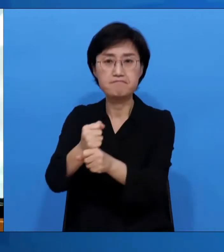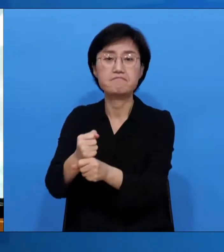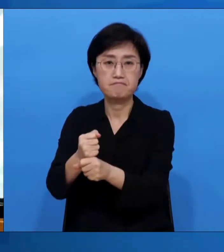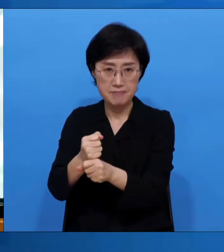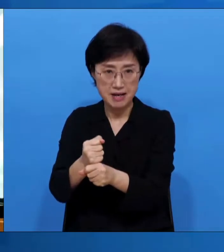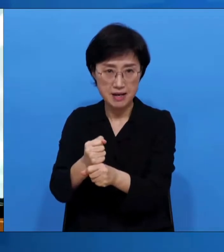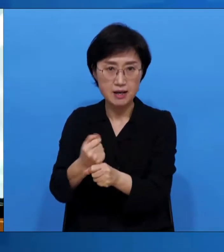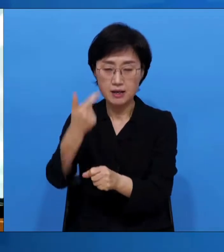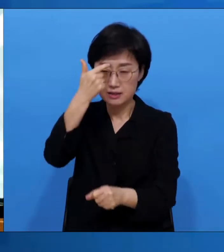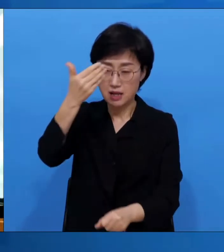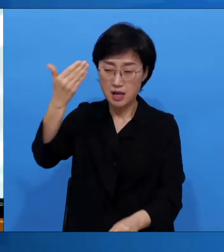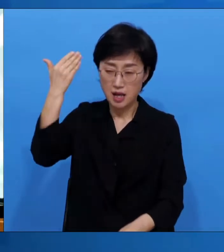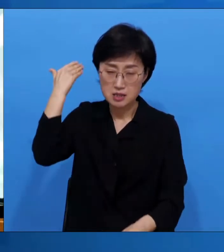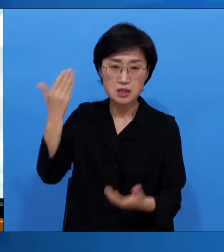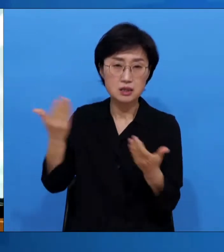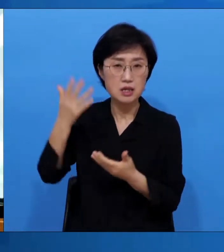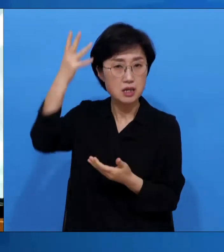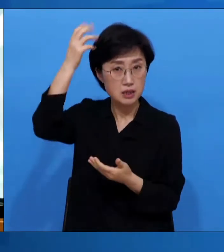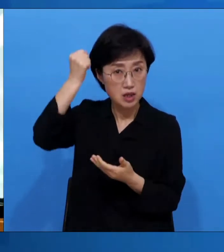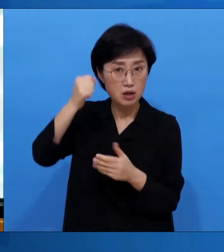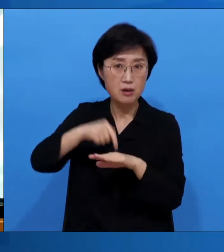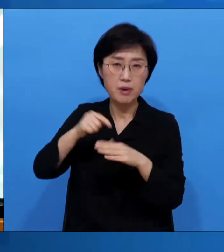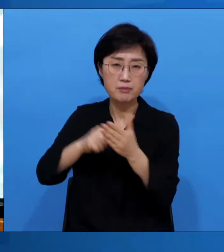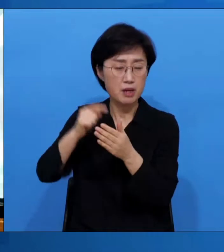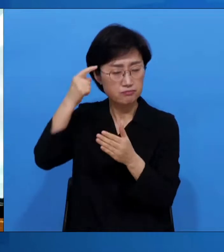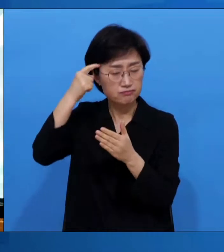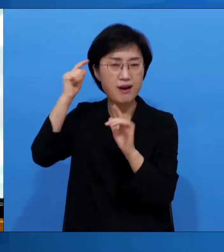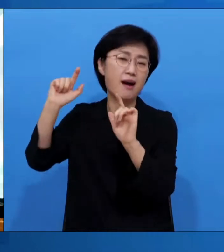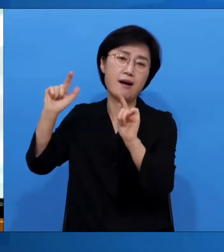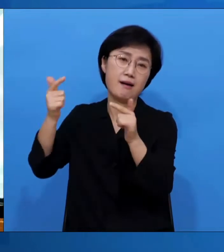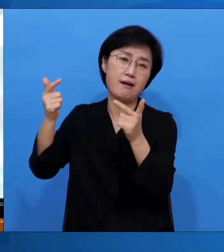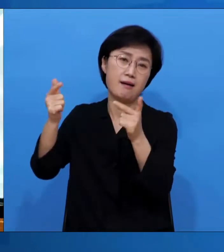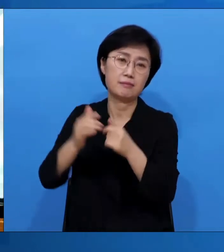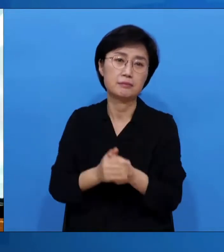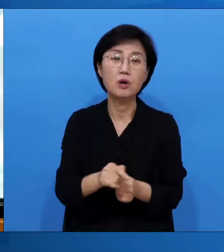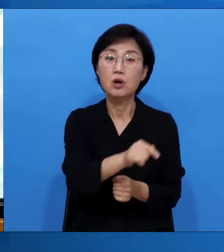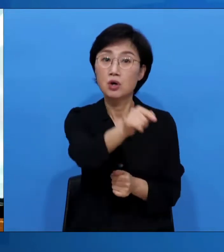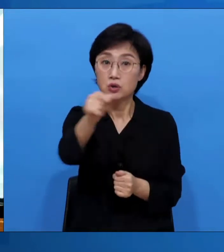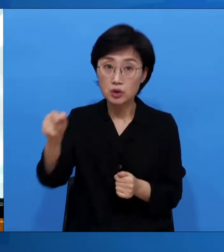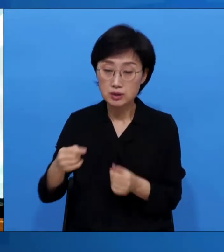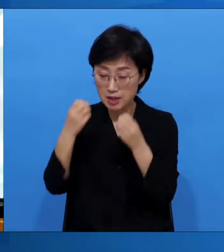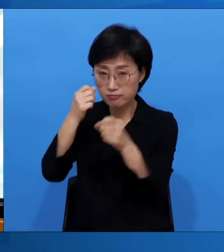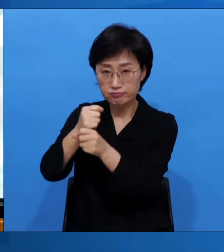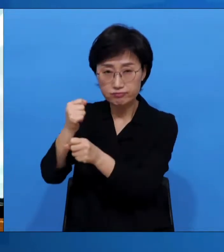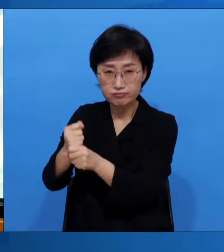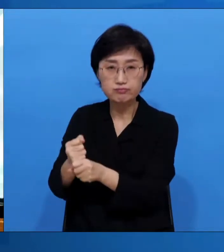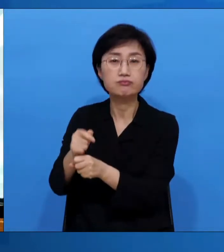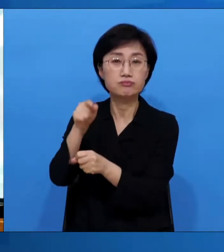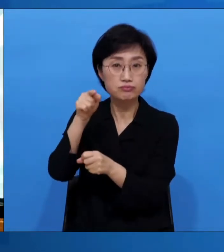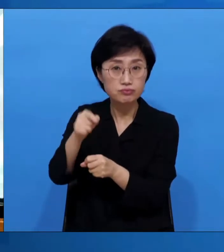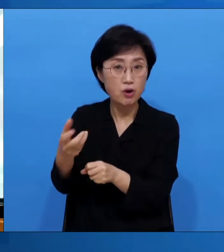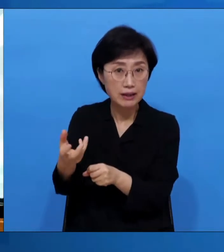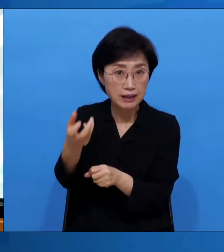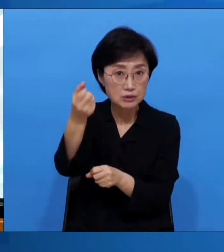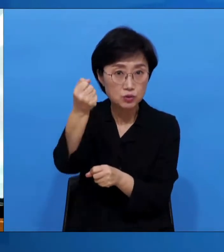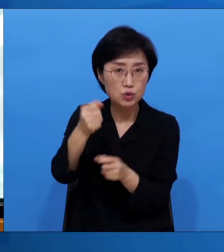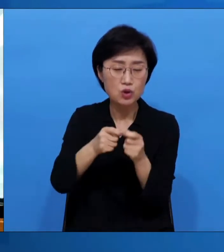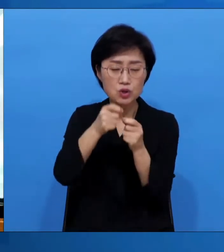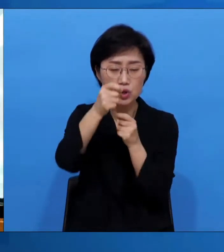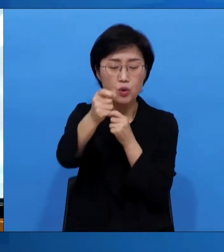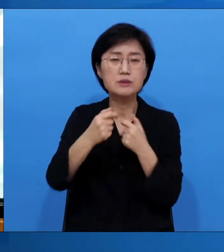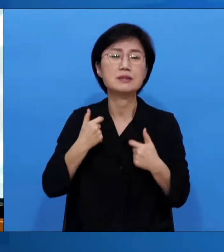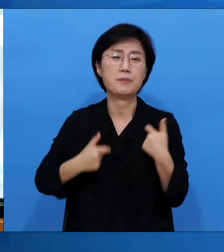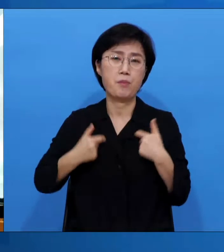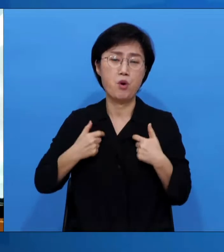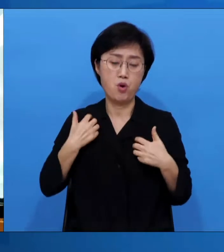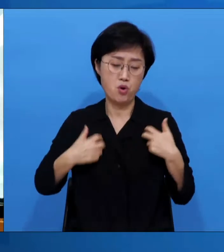창조하나니 이전 것은 기억되거나 마음에 생각나지 아니할 것이라. 너희는 내가 창조하는 것으로 말미암아